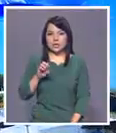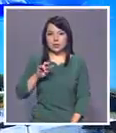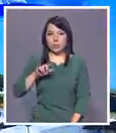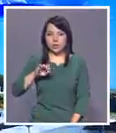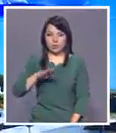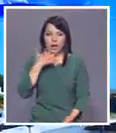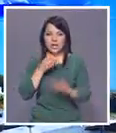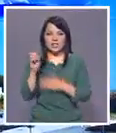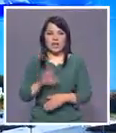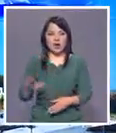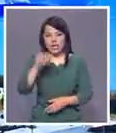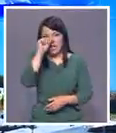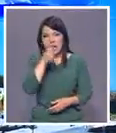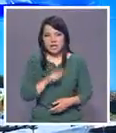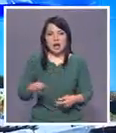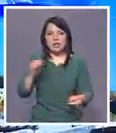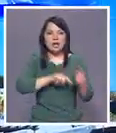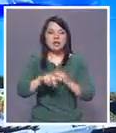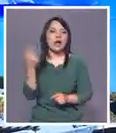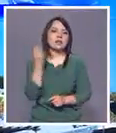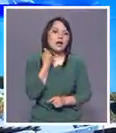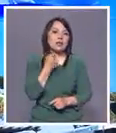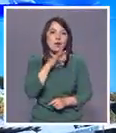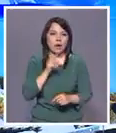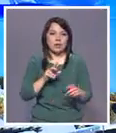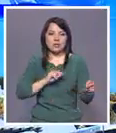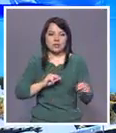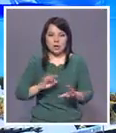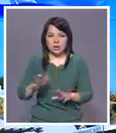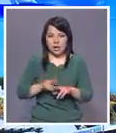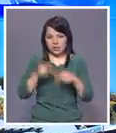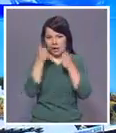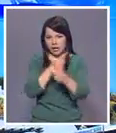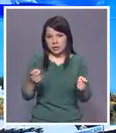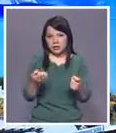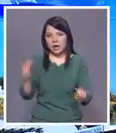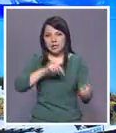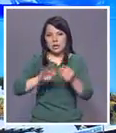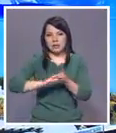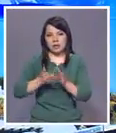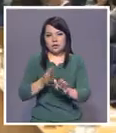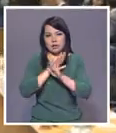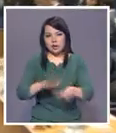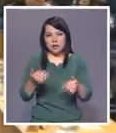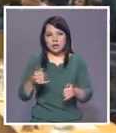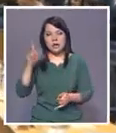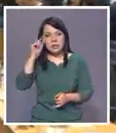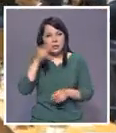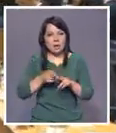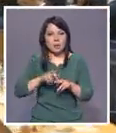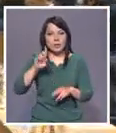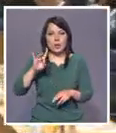Люксембургте Еуротоп пен Грекия арасындағы қарыз туралы келіссөздер сәтсіз аяқталды. Өйткені тараптар ортақ мәмілеге келе алмады. Дүйсенбі күні